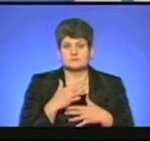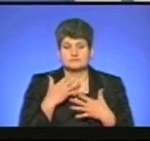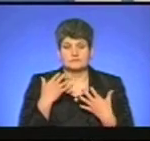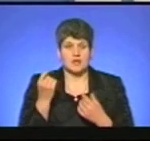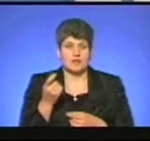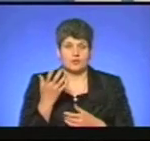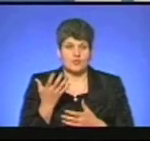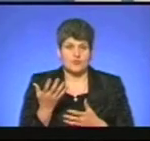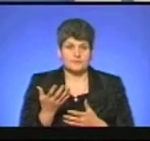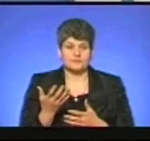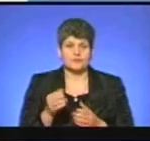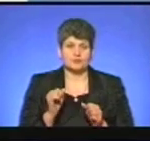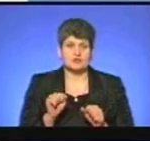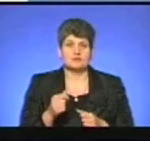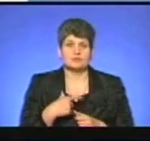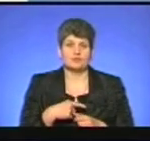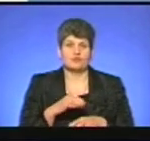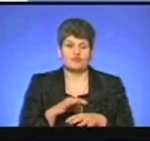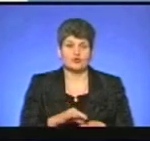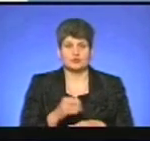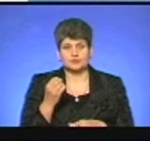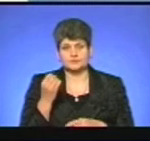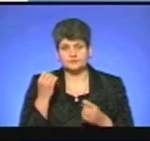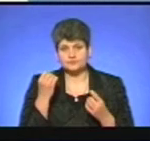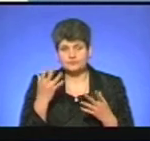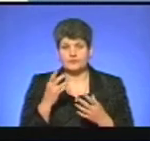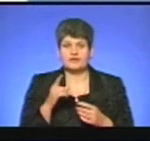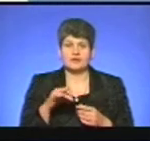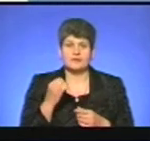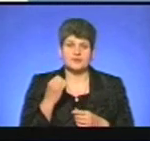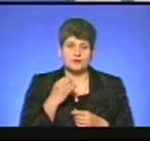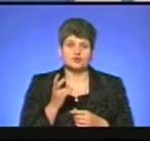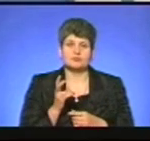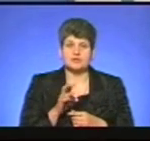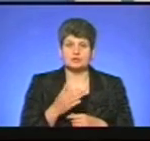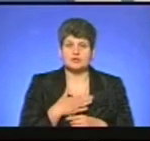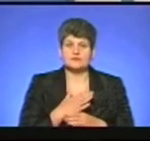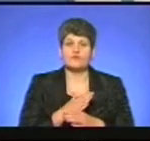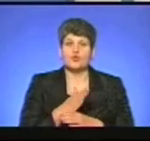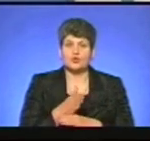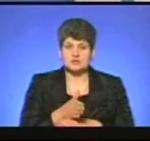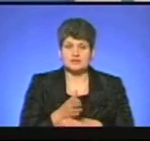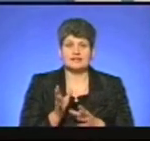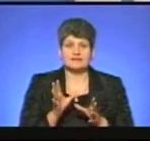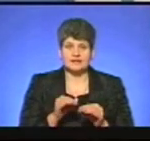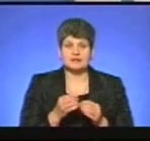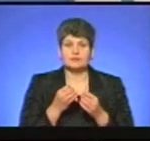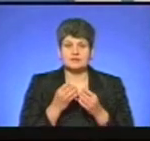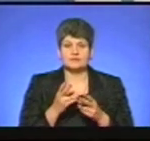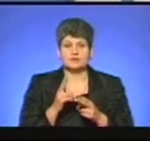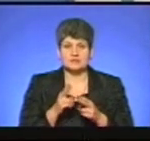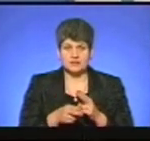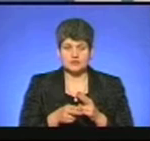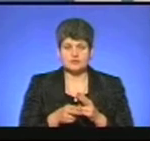себе вести як європейці. Надіємося. Свята прийдуть спокійно. Я вам дякую, що прийшли до нас у гості. Давайте все-таки на позитивному